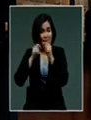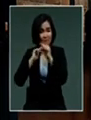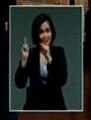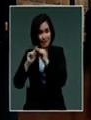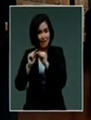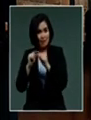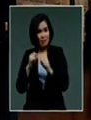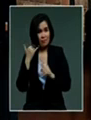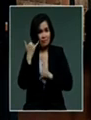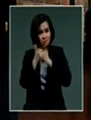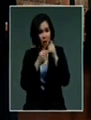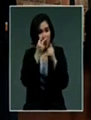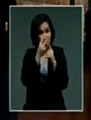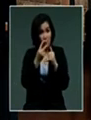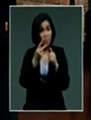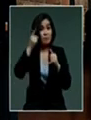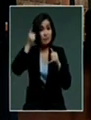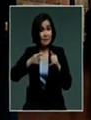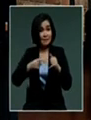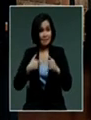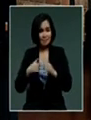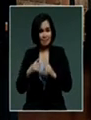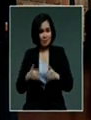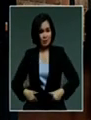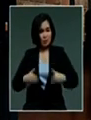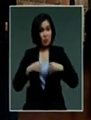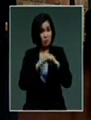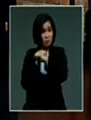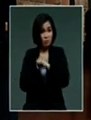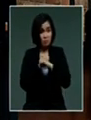างๆเนี่ยเดินทางเข้ามาดูด้วยว่าที่ค่ายอพยพเนี่ยมีความปลอดภัยจริงหรือเปล่า